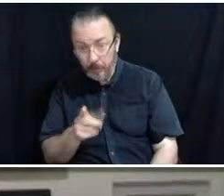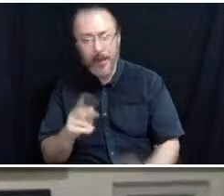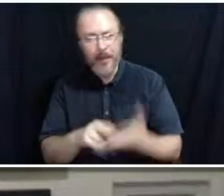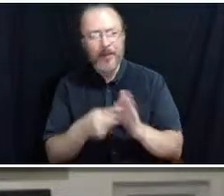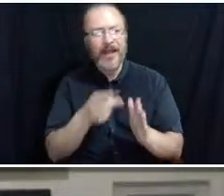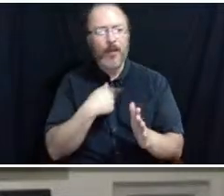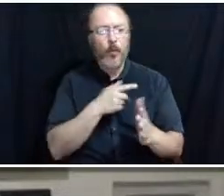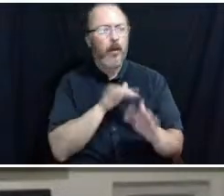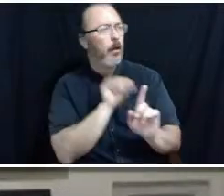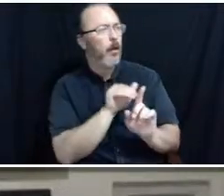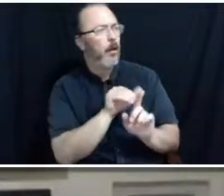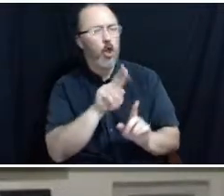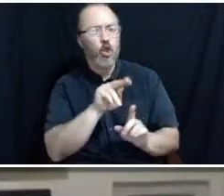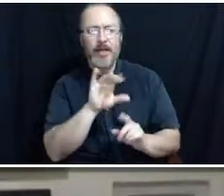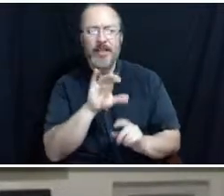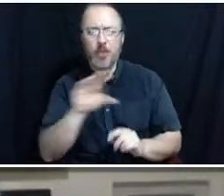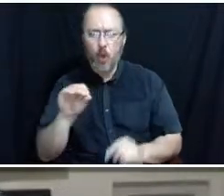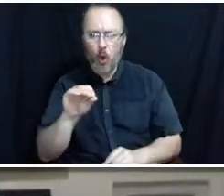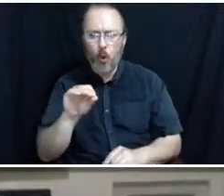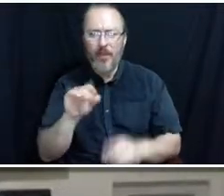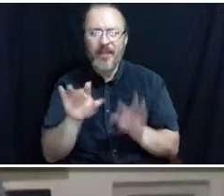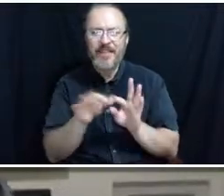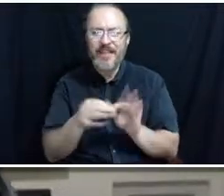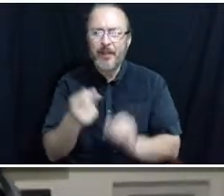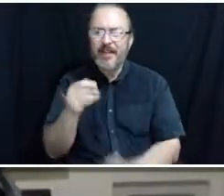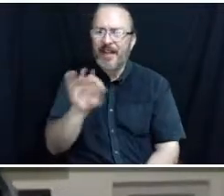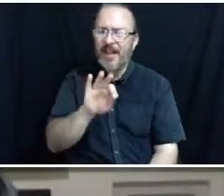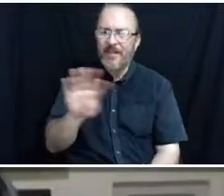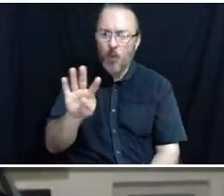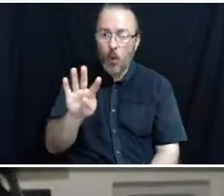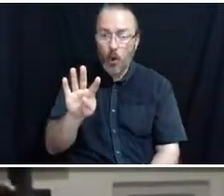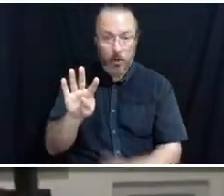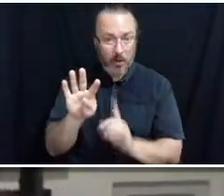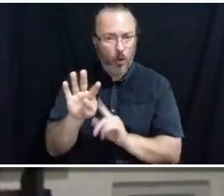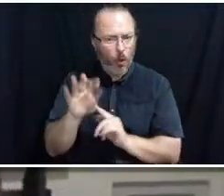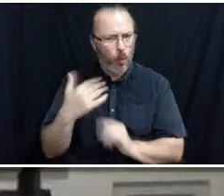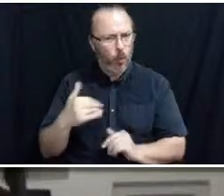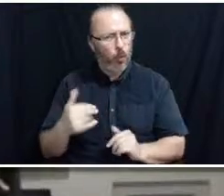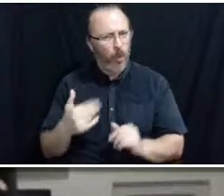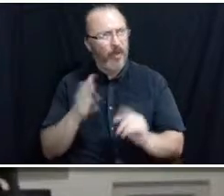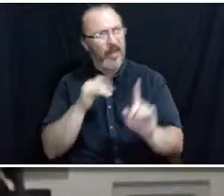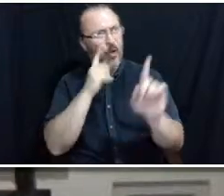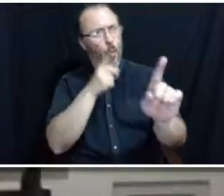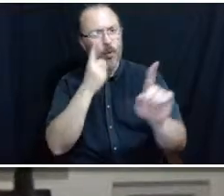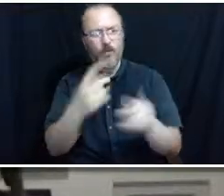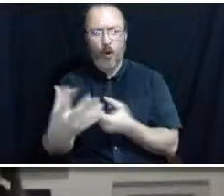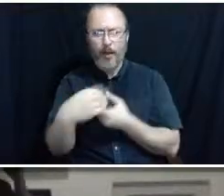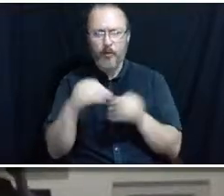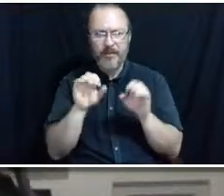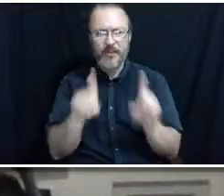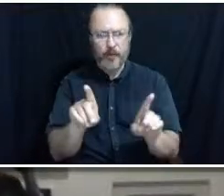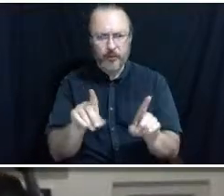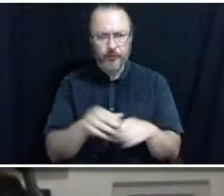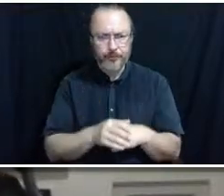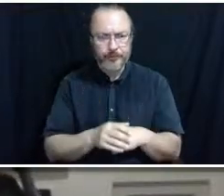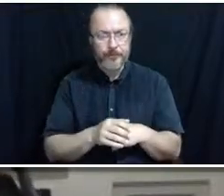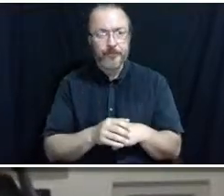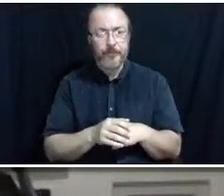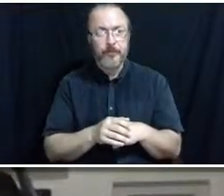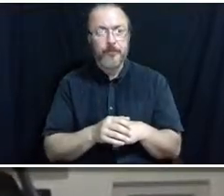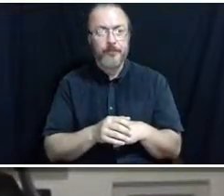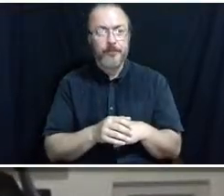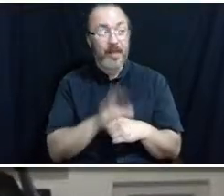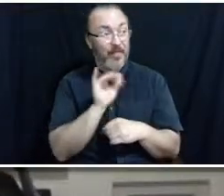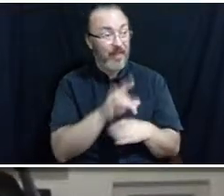avec l'UNESCO, la déclaration de l'UNESCO de 1994, qui avait des aspirations excellentes pour l'éducation inclusive. Nous avons